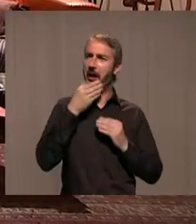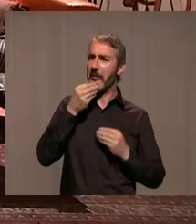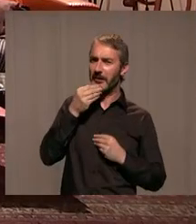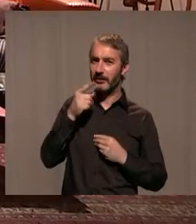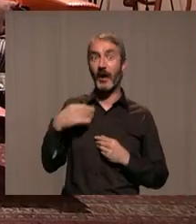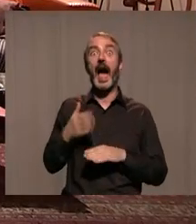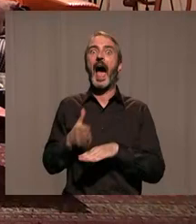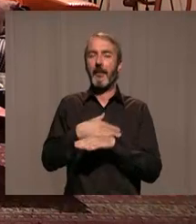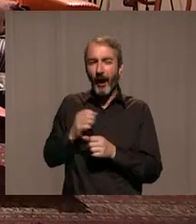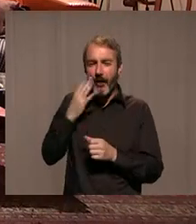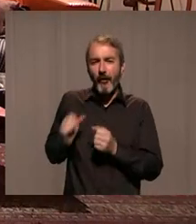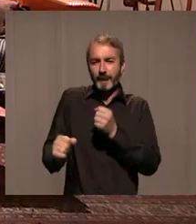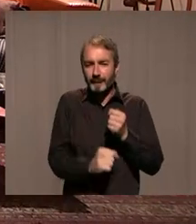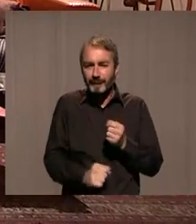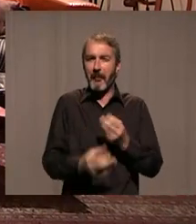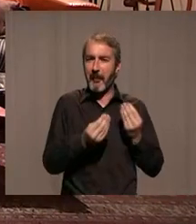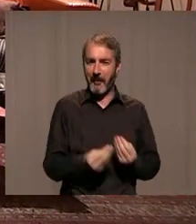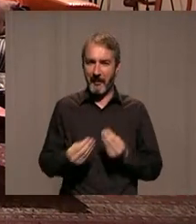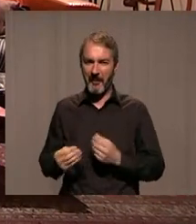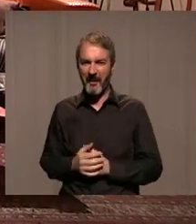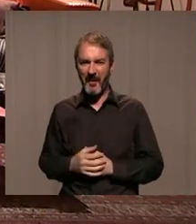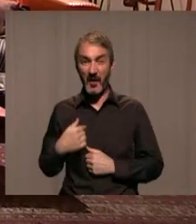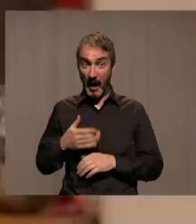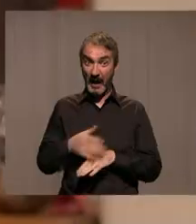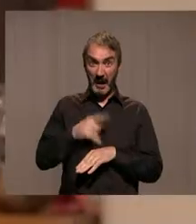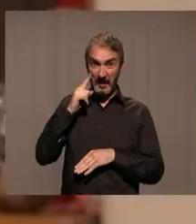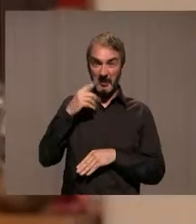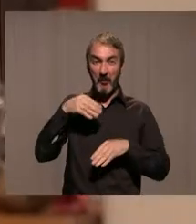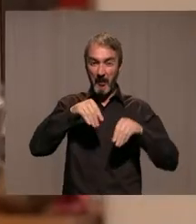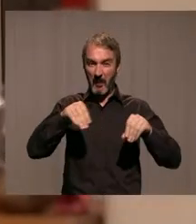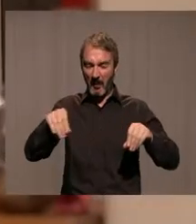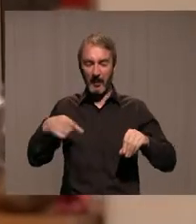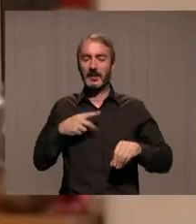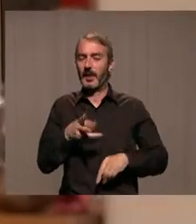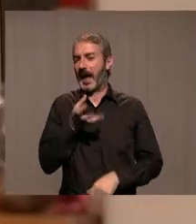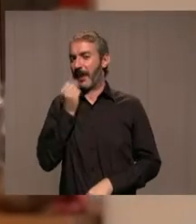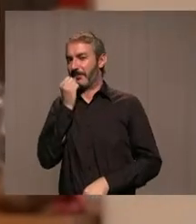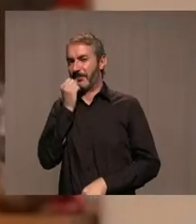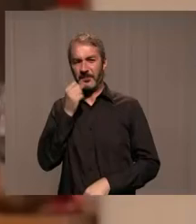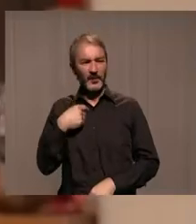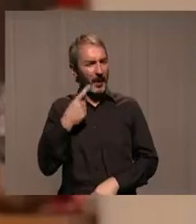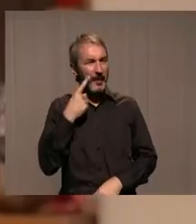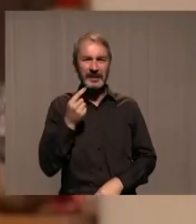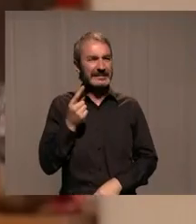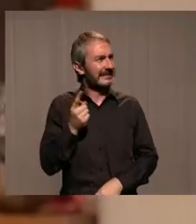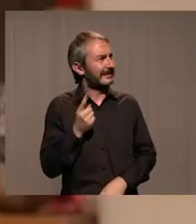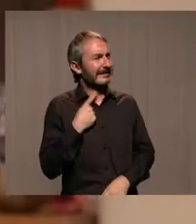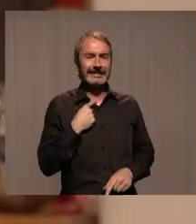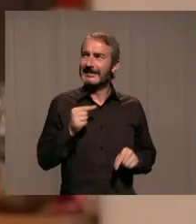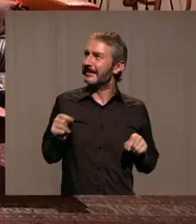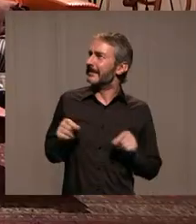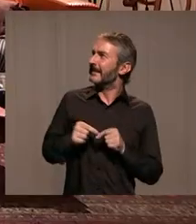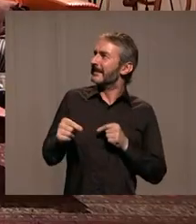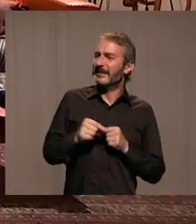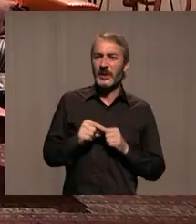He fregat abans que vinguéssim. Ja es nota. Sí, jo veig una mica de pols per damunt dels sofàs, però no t'ho diré. Res. Ho veig una mica justet, això, per fer